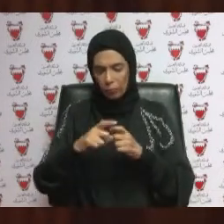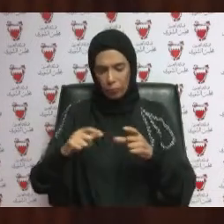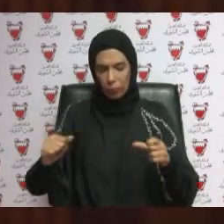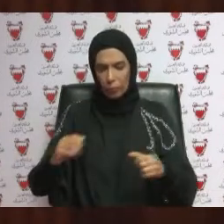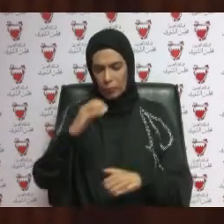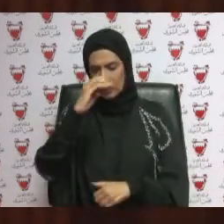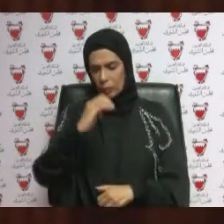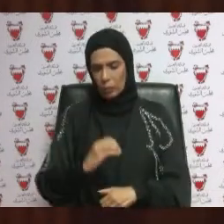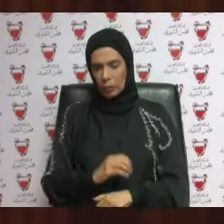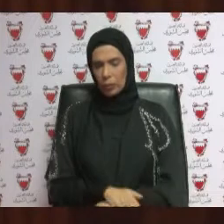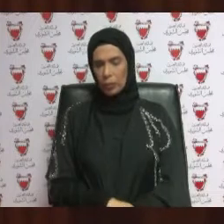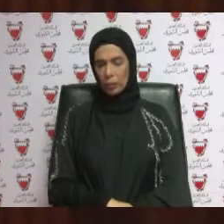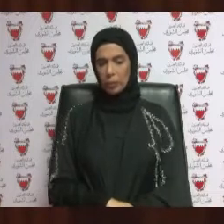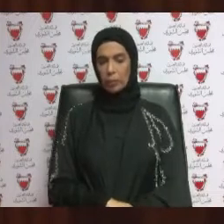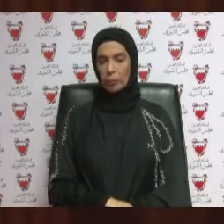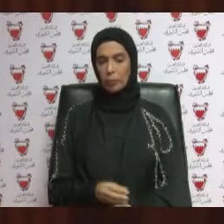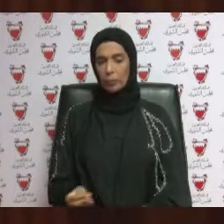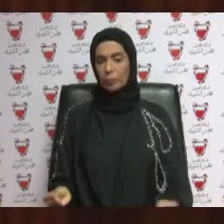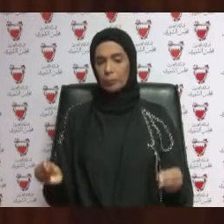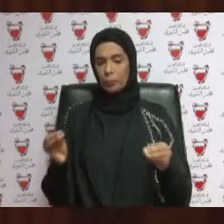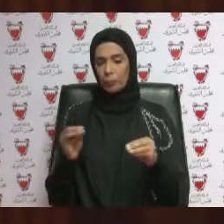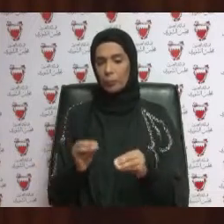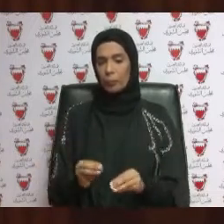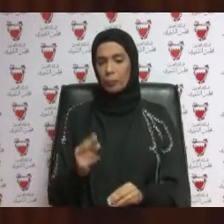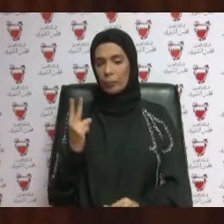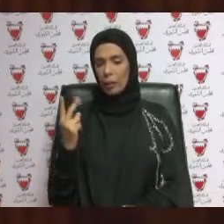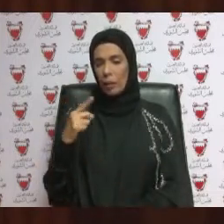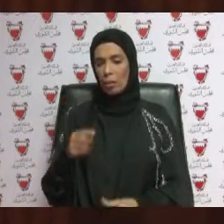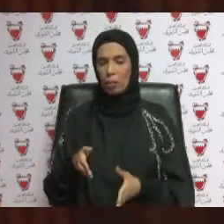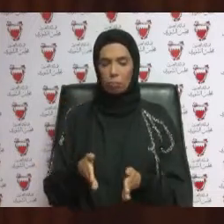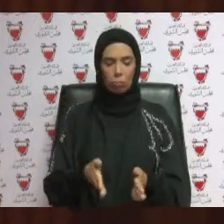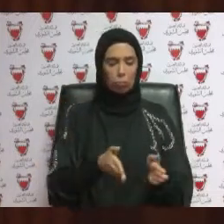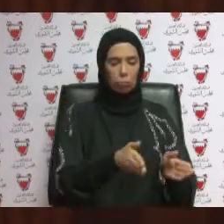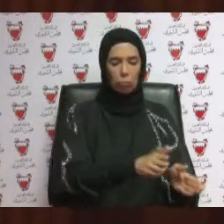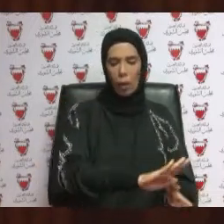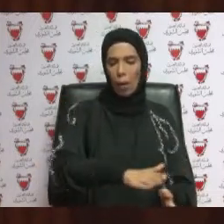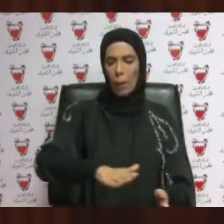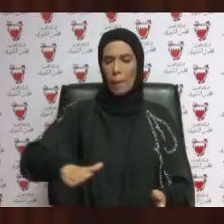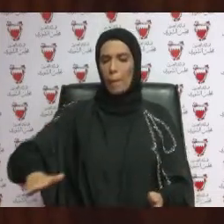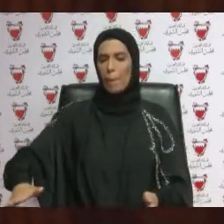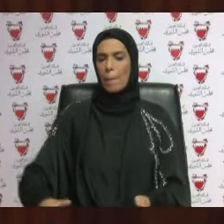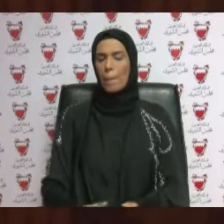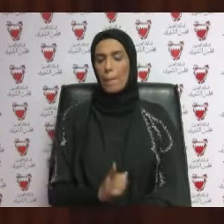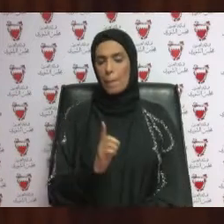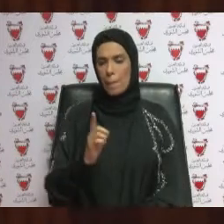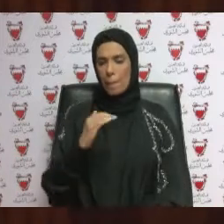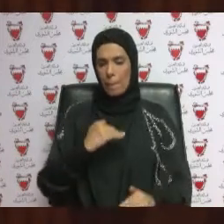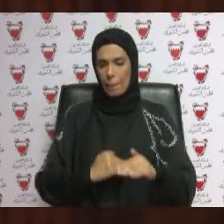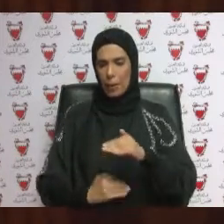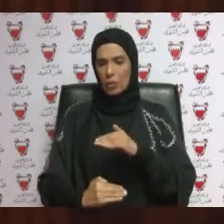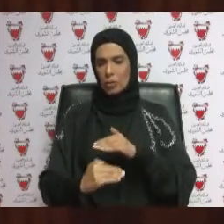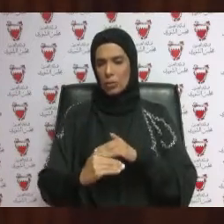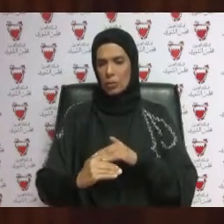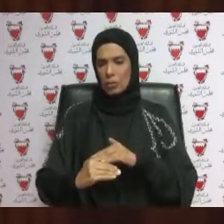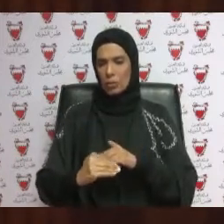الجنوبية لقناة المعامير، بالإضافة إلى إنشاء 12 ممرا مائيا في المعبر الواقع أسفل شارع